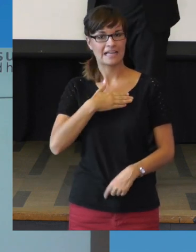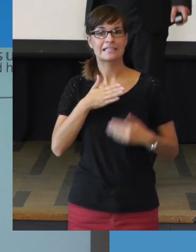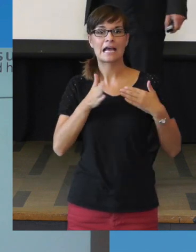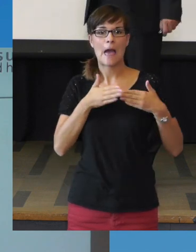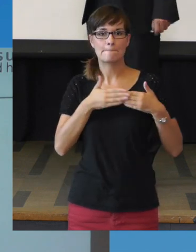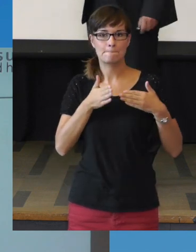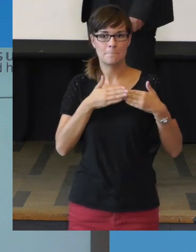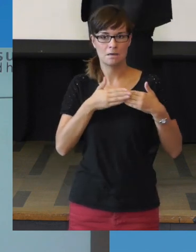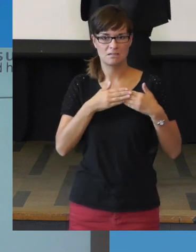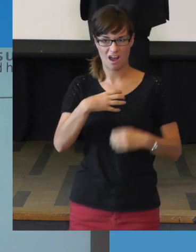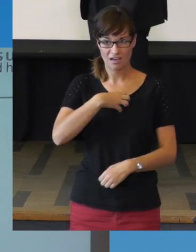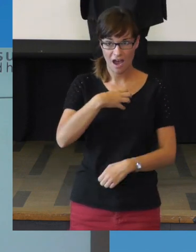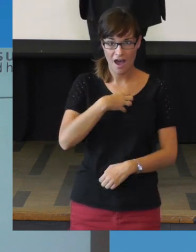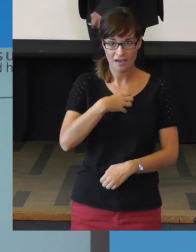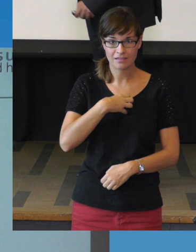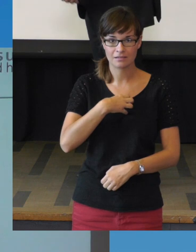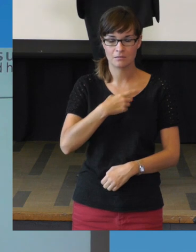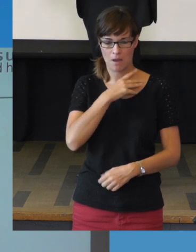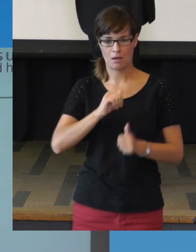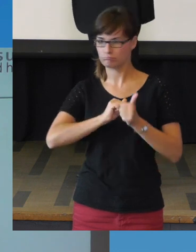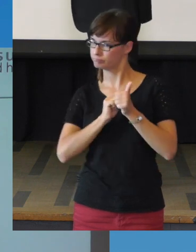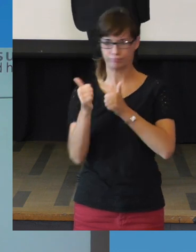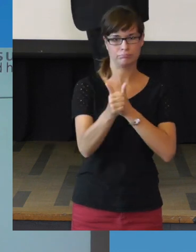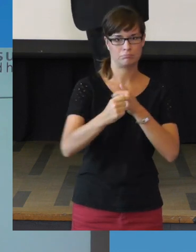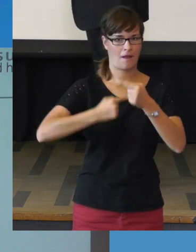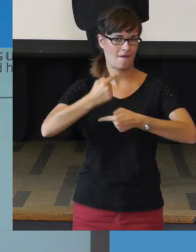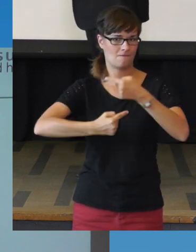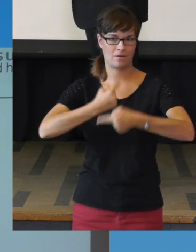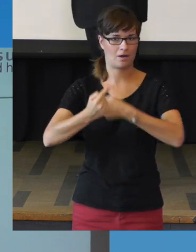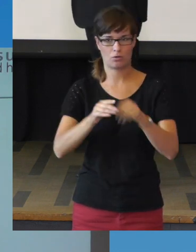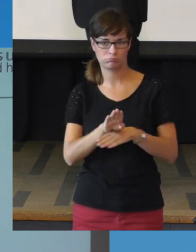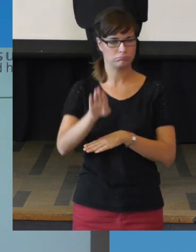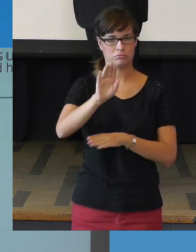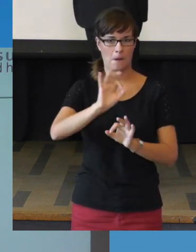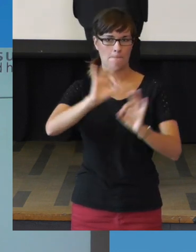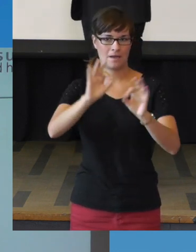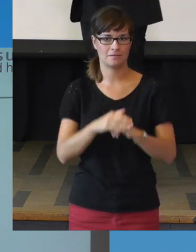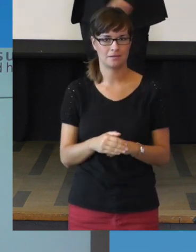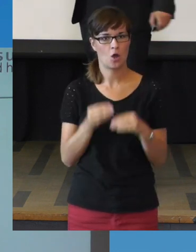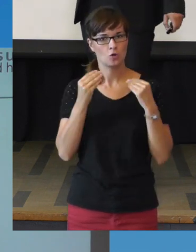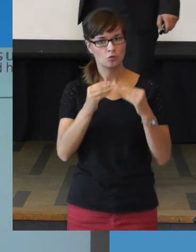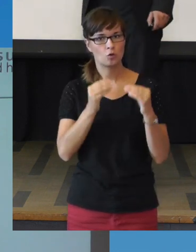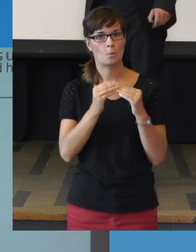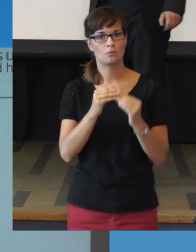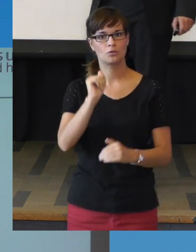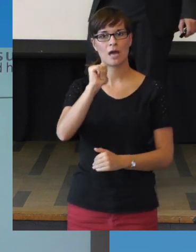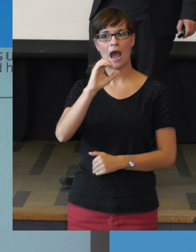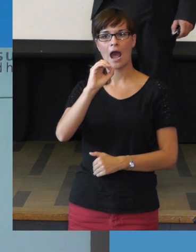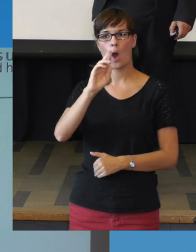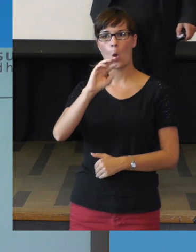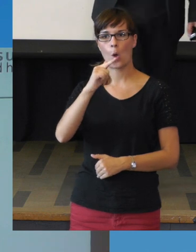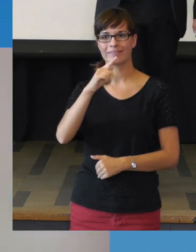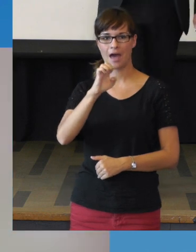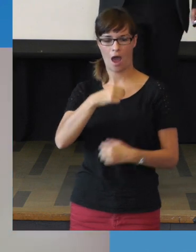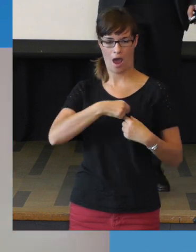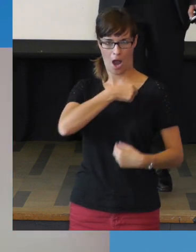bei Durchblutungsstörungen des Herzens, sondern wenn Herzklappenerkrankungen bestehen. Vor allem die Aortenklappe ist im Alter